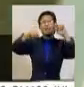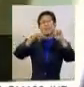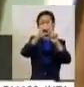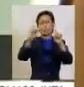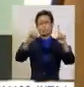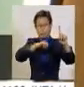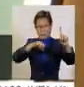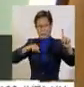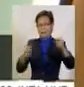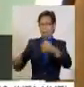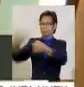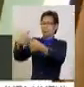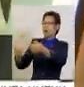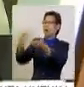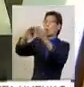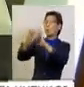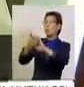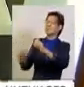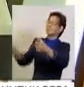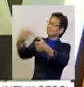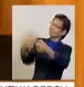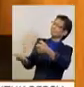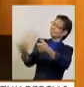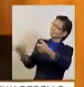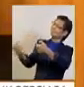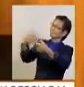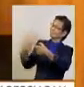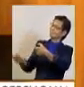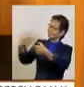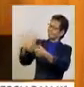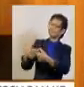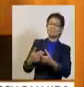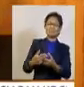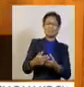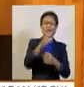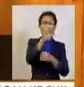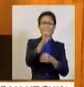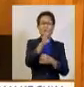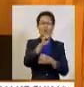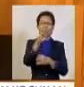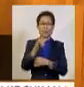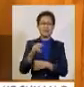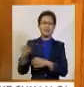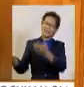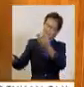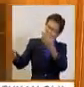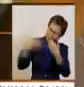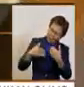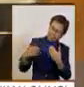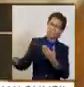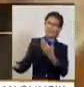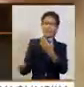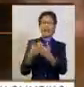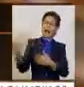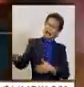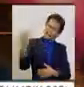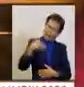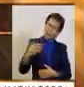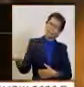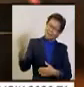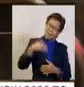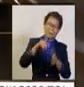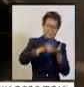ahli dan disertai komuniti setempat. COMBI, okay, they came and check all everything. It's nice. It's nice to see